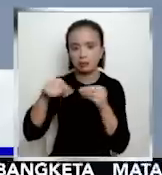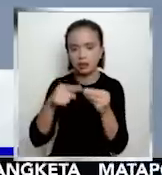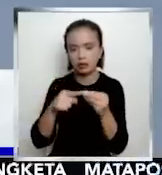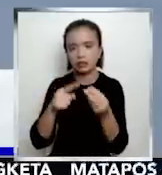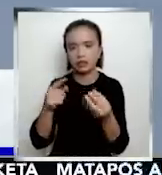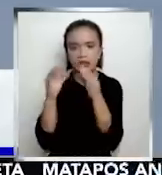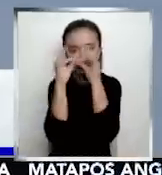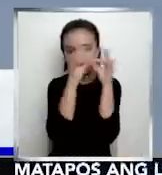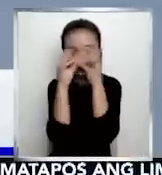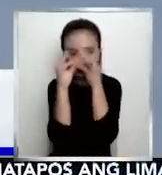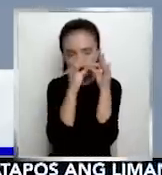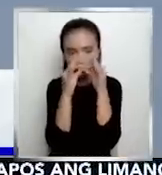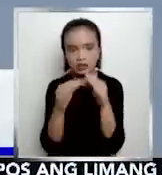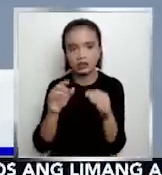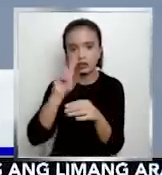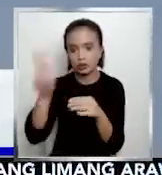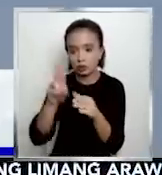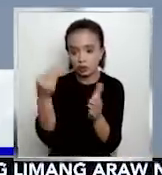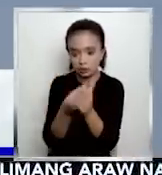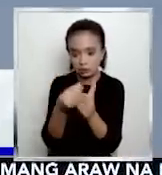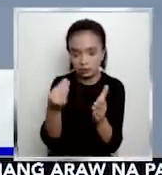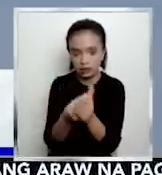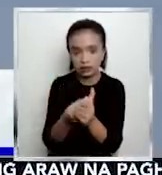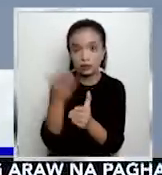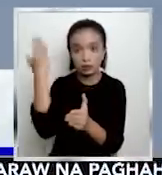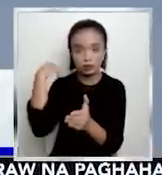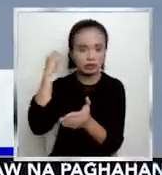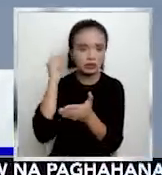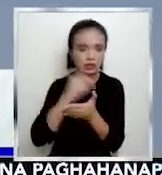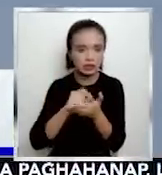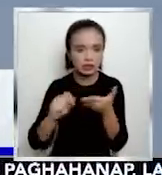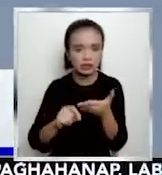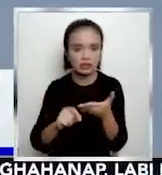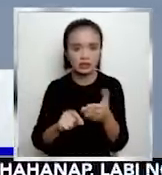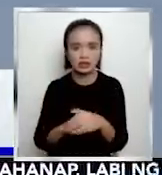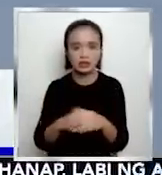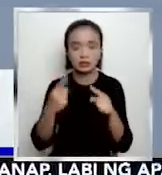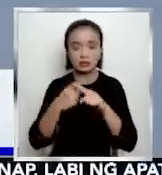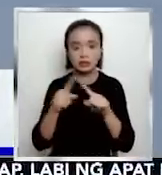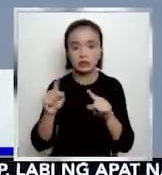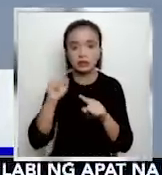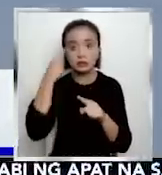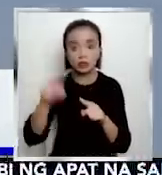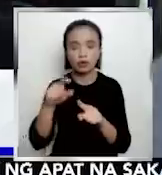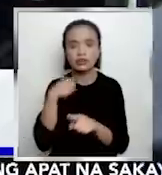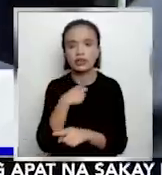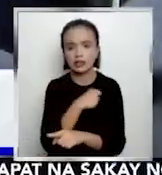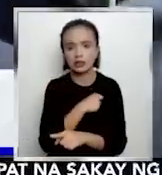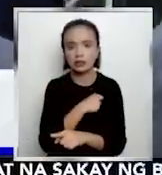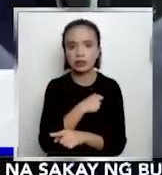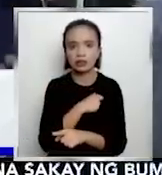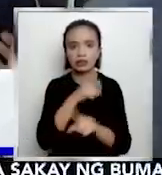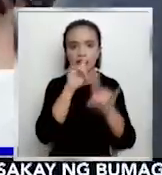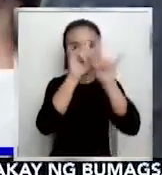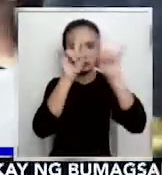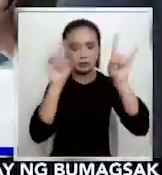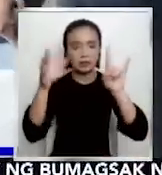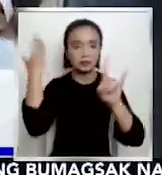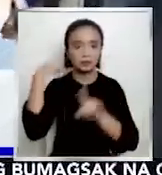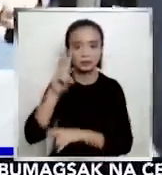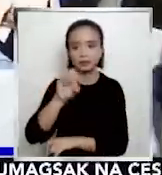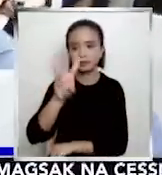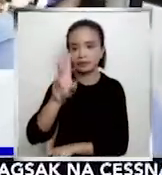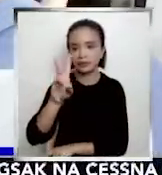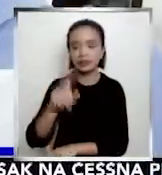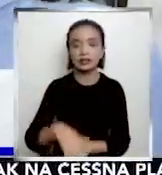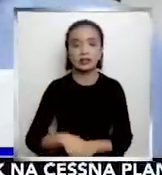umano ang drug money nung siya si Secretary pa para raw sa kanyang senatorial campaign noong 2016. Lahat yan pinabulaanan na ng